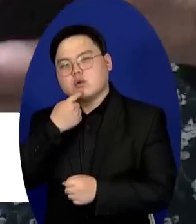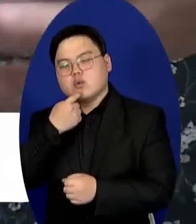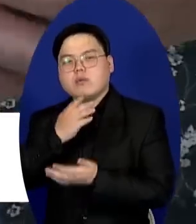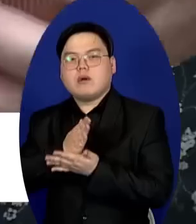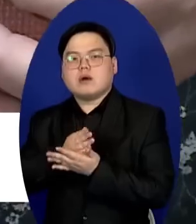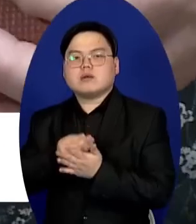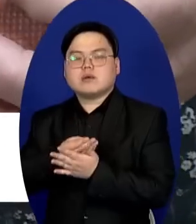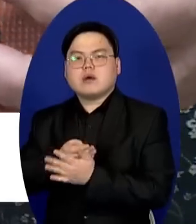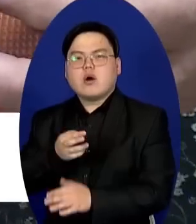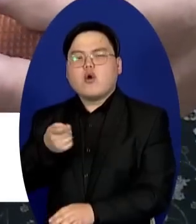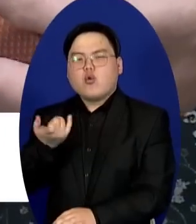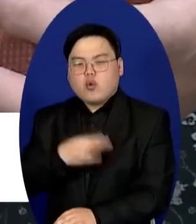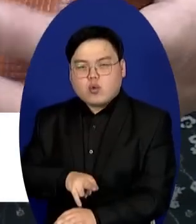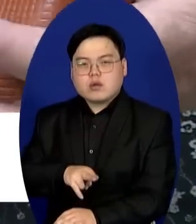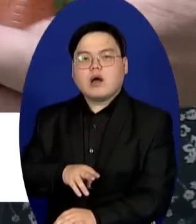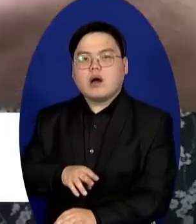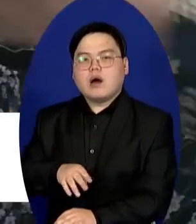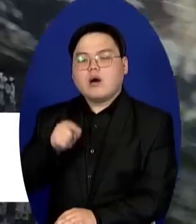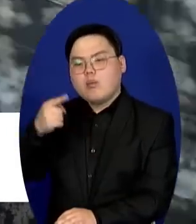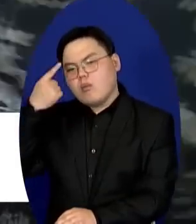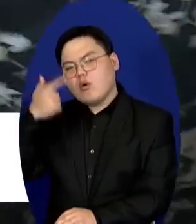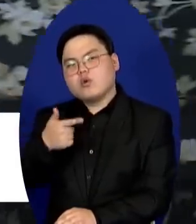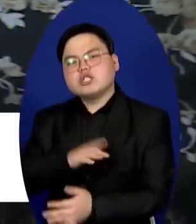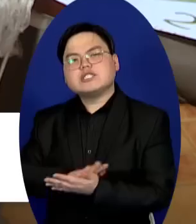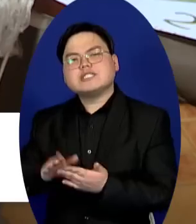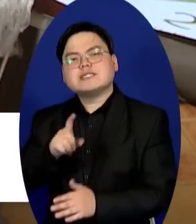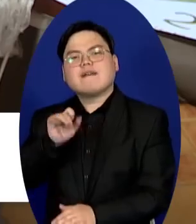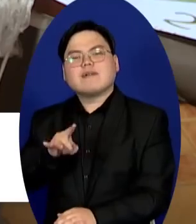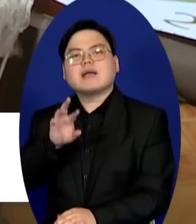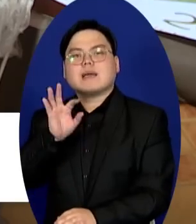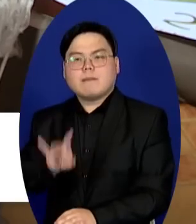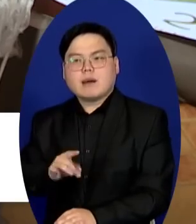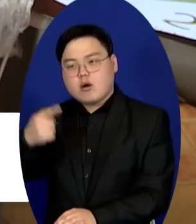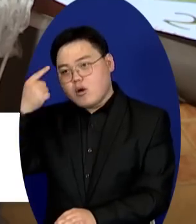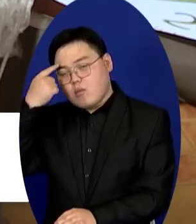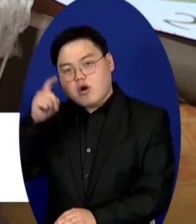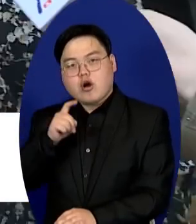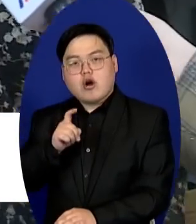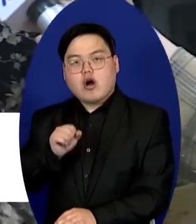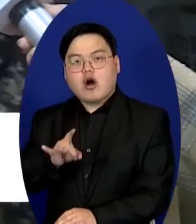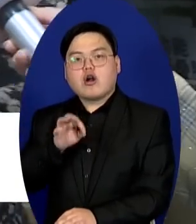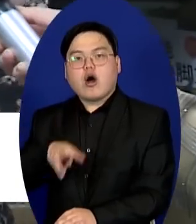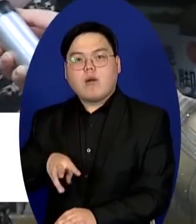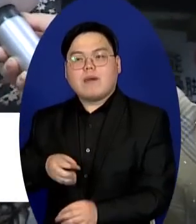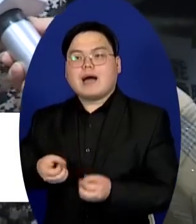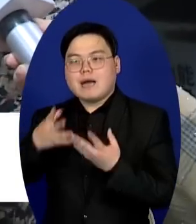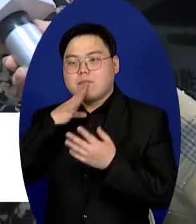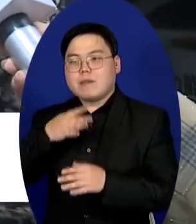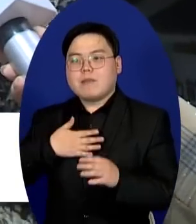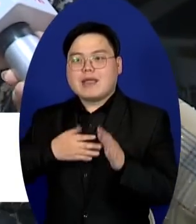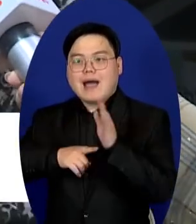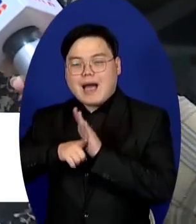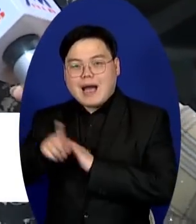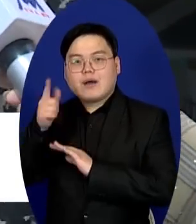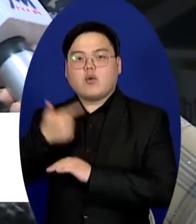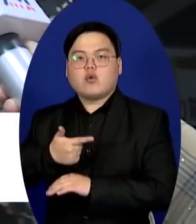ингээл яавал энэ Монгол хотлыг одоо орчин цаг руу болгох вэ гэхээр нэг чинь Монгол хороом гэдэг юм гаргая гээд энэ одоо миний хамгийн анхны хийсэн